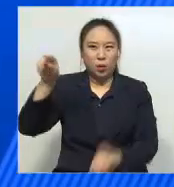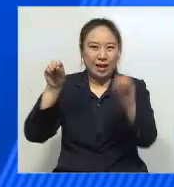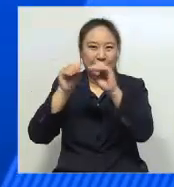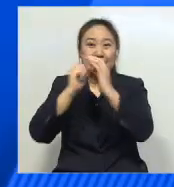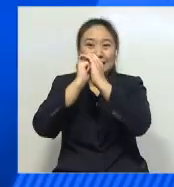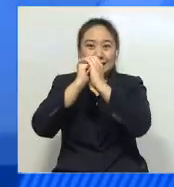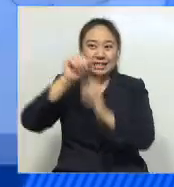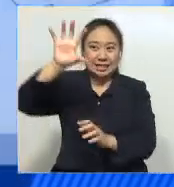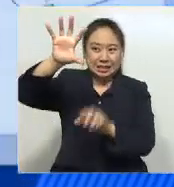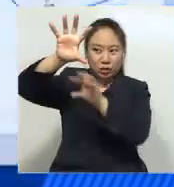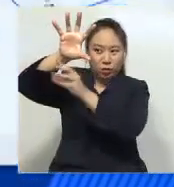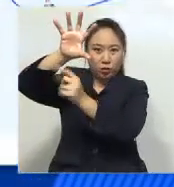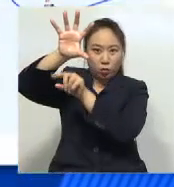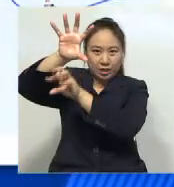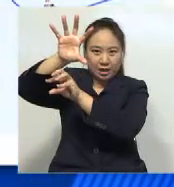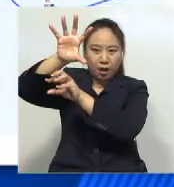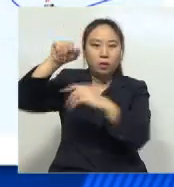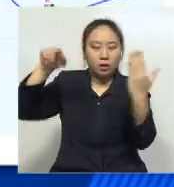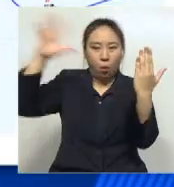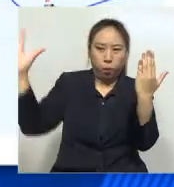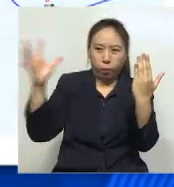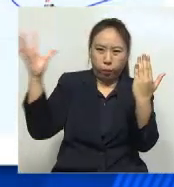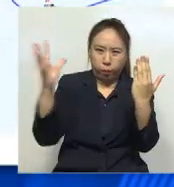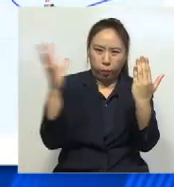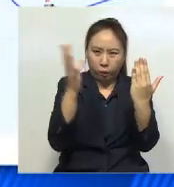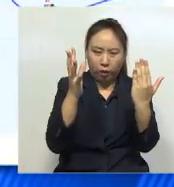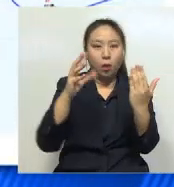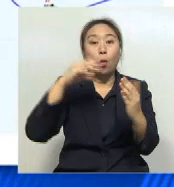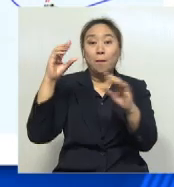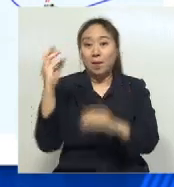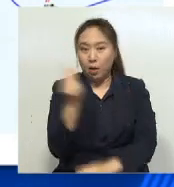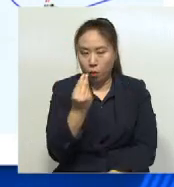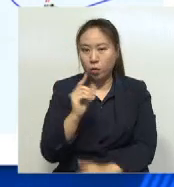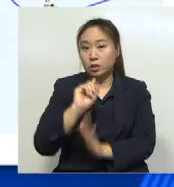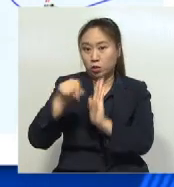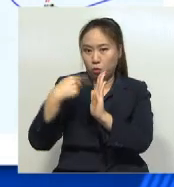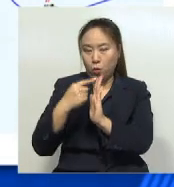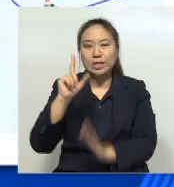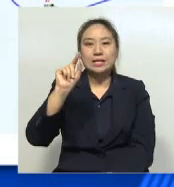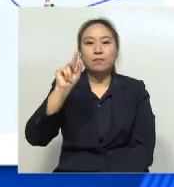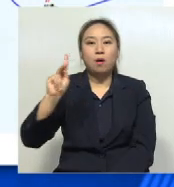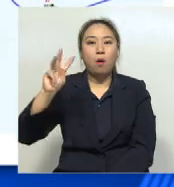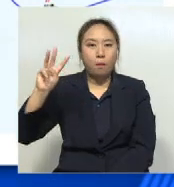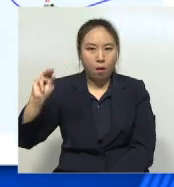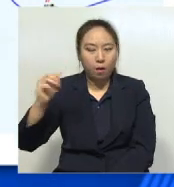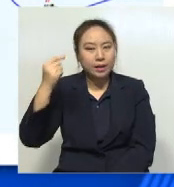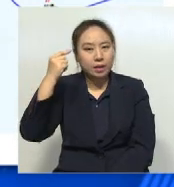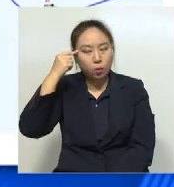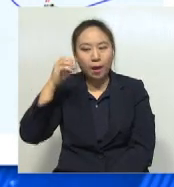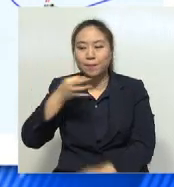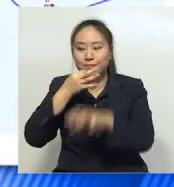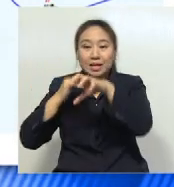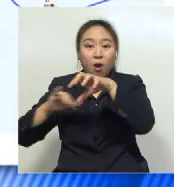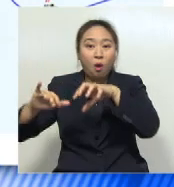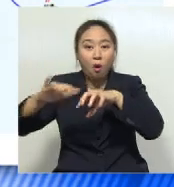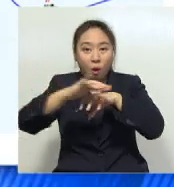ทศจีนกำลังเคลื่อนตัวทางทิศตะวันตกด้วยความเร็วประมาณ20กิโลเมตรต่อชั่วโมงคาดว่าพายุนี้จะเคลื่อนผ่านเกาะไหหลำประเท